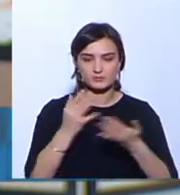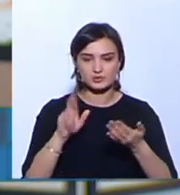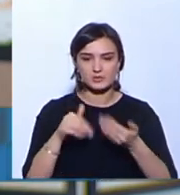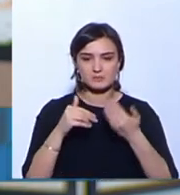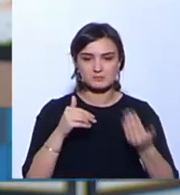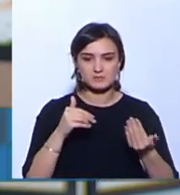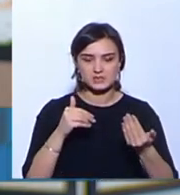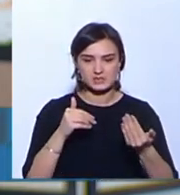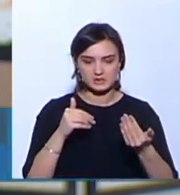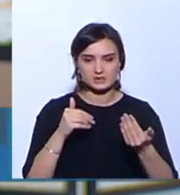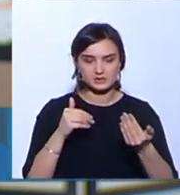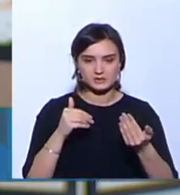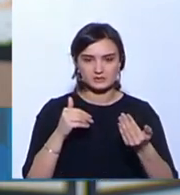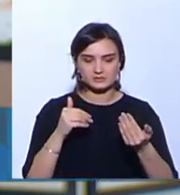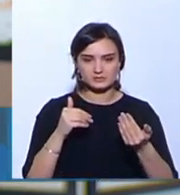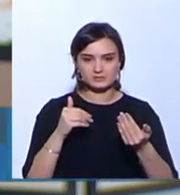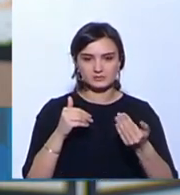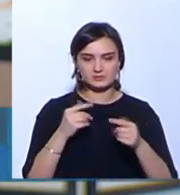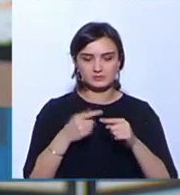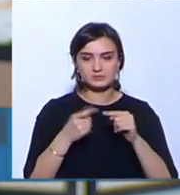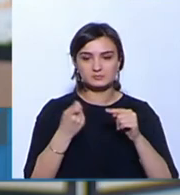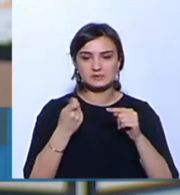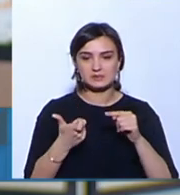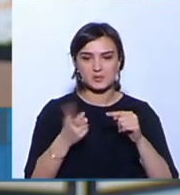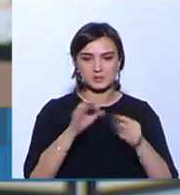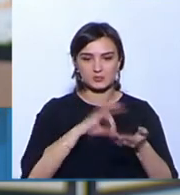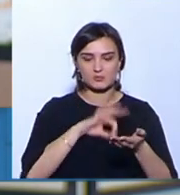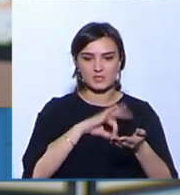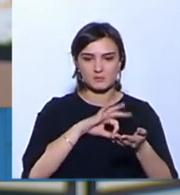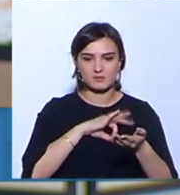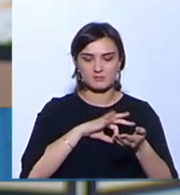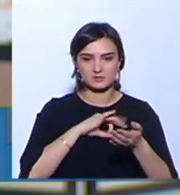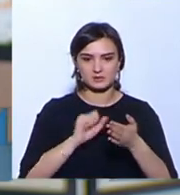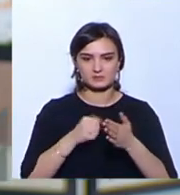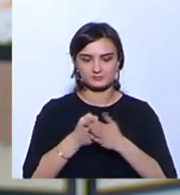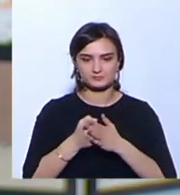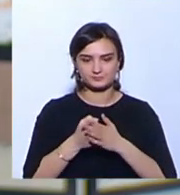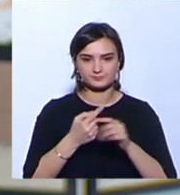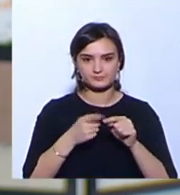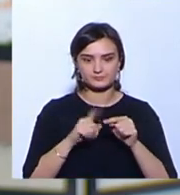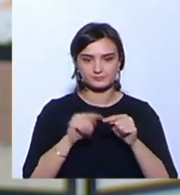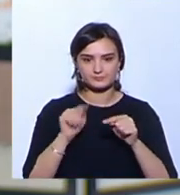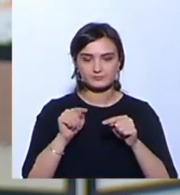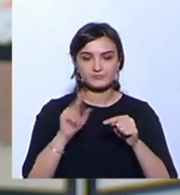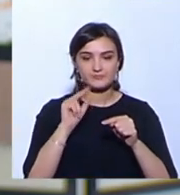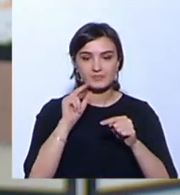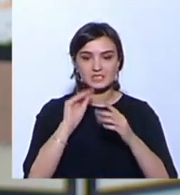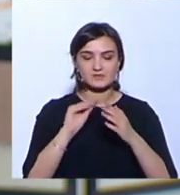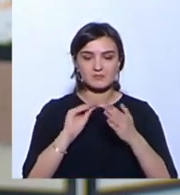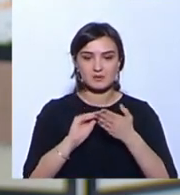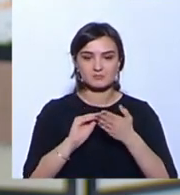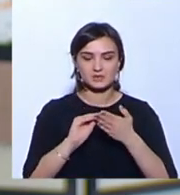მისი დაყვანა მინიმალურ მოხმარებამდე, ანუ იმ რიცხვებამდე,